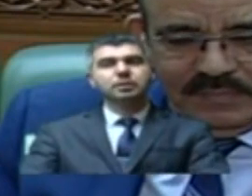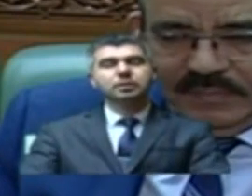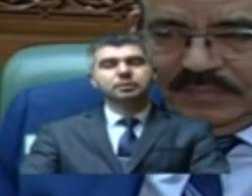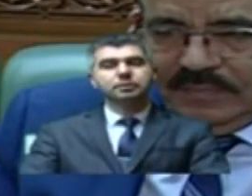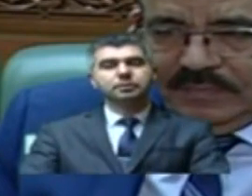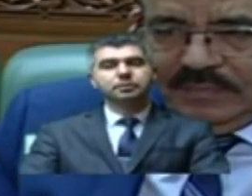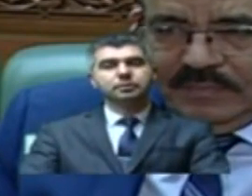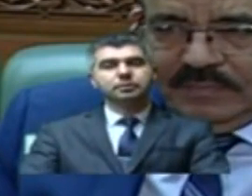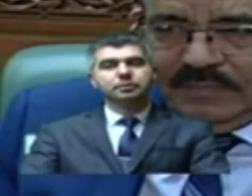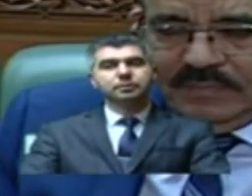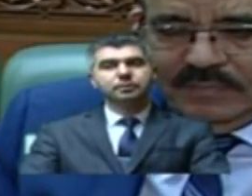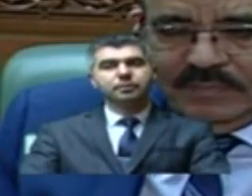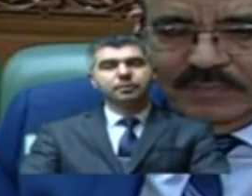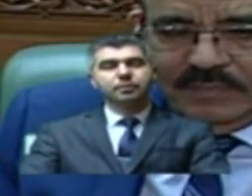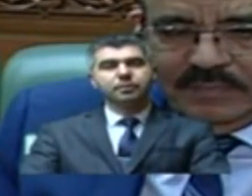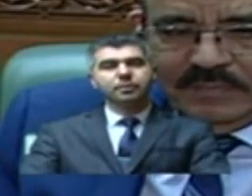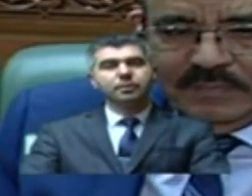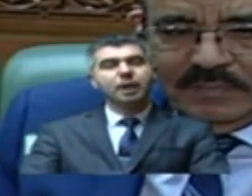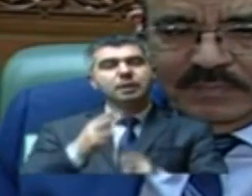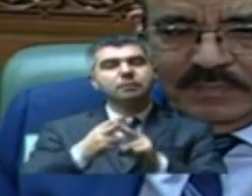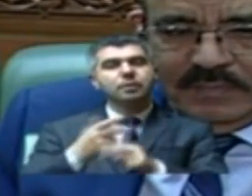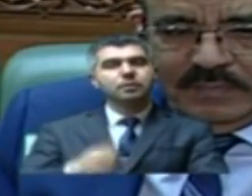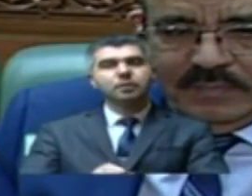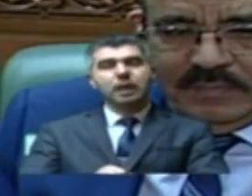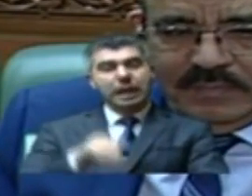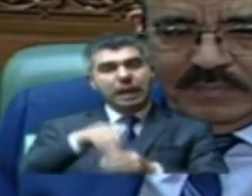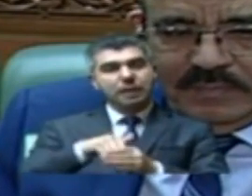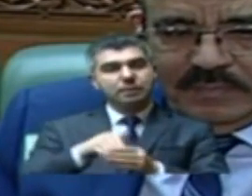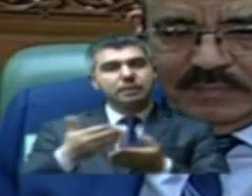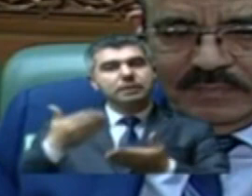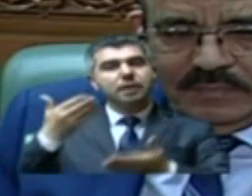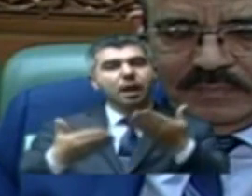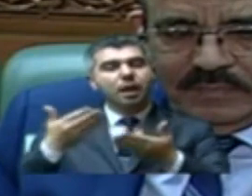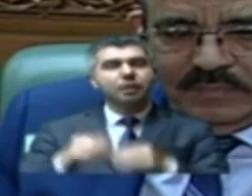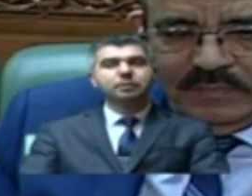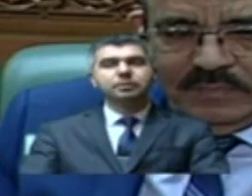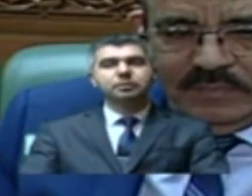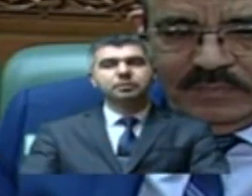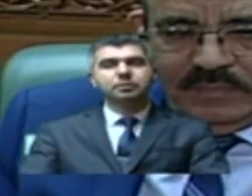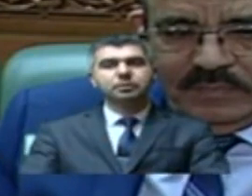المحترمين. نتقدم باسم الفريق الاستقلالي الوحدة والتعادلية